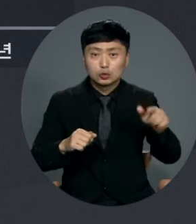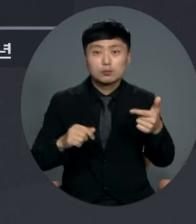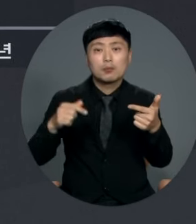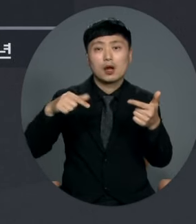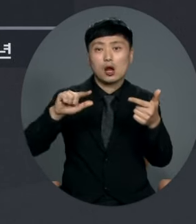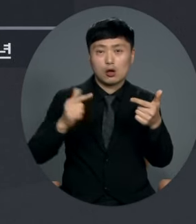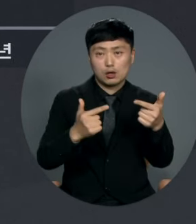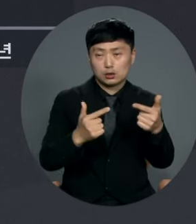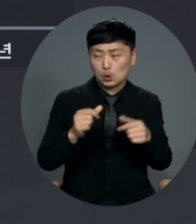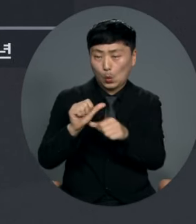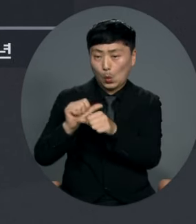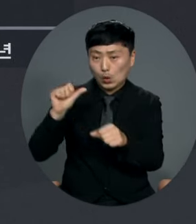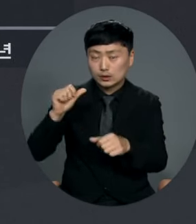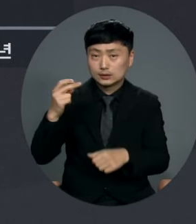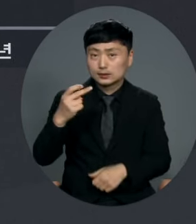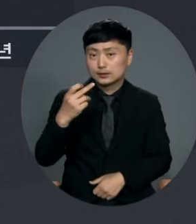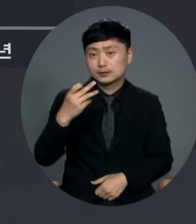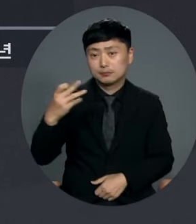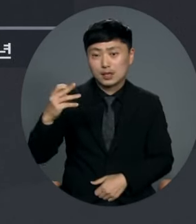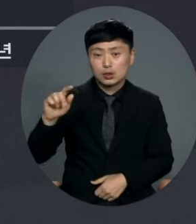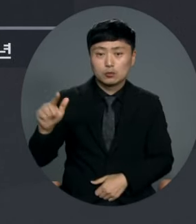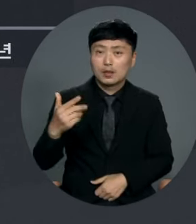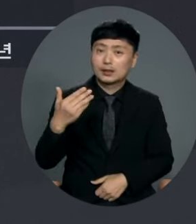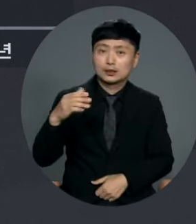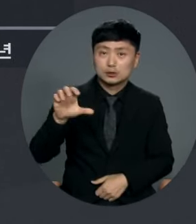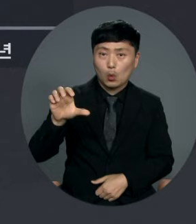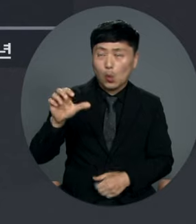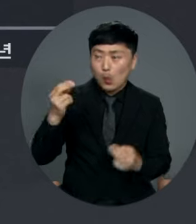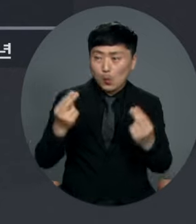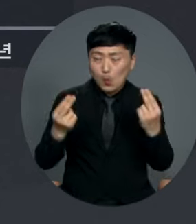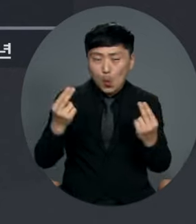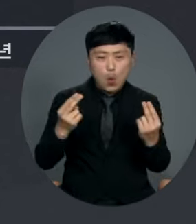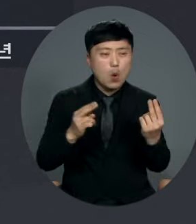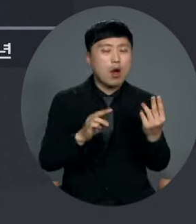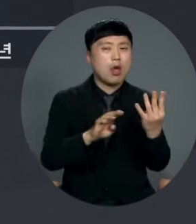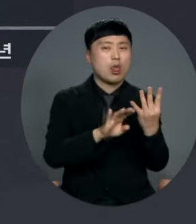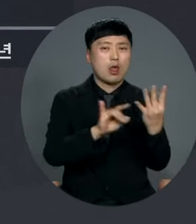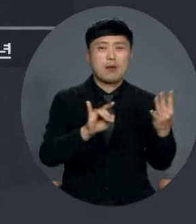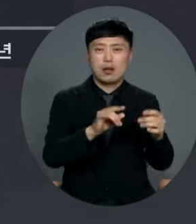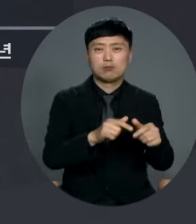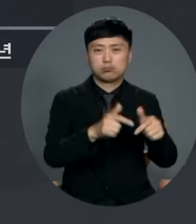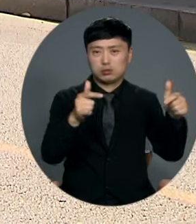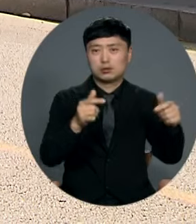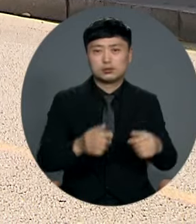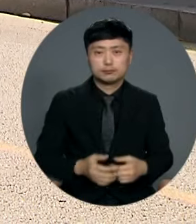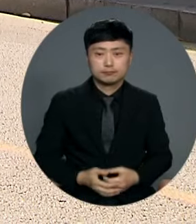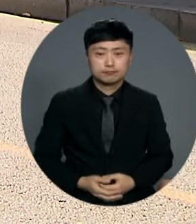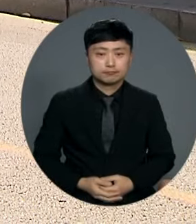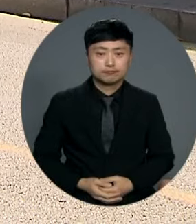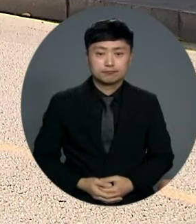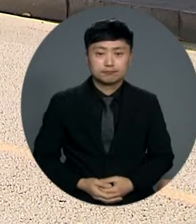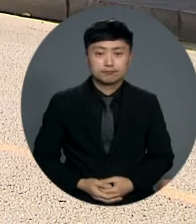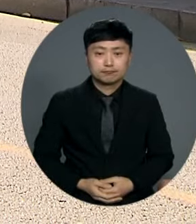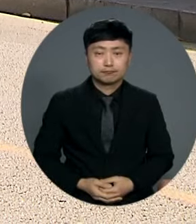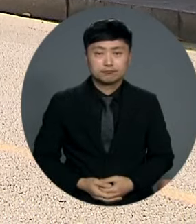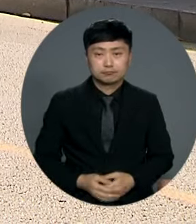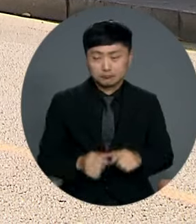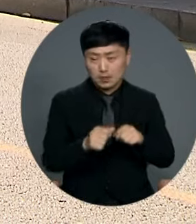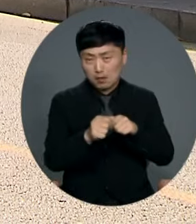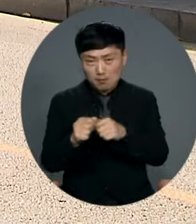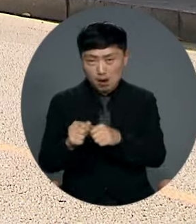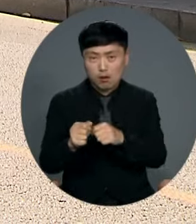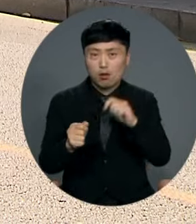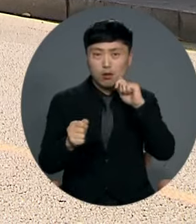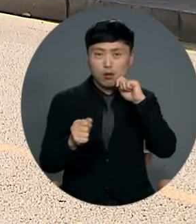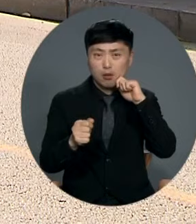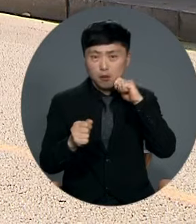5년 전인 2018년 645건에 비해 4배 넘게 늘었습니다. 하지만 처벌은 쉽지